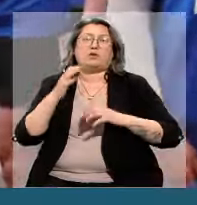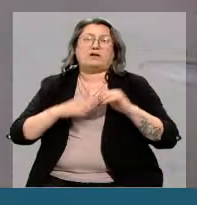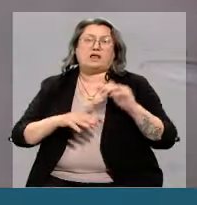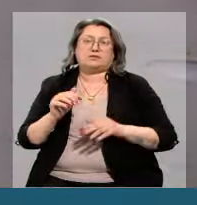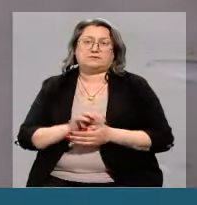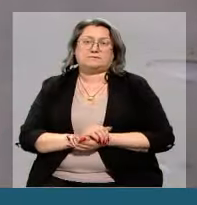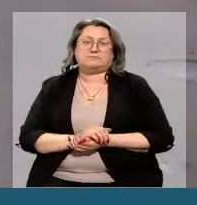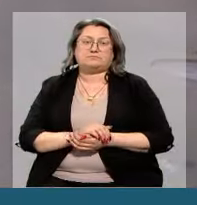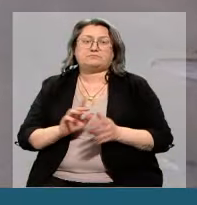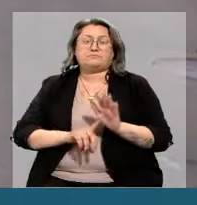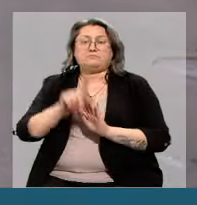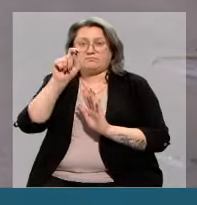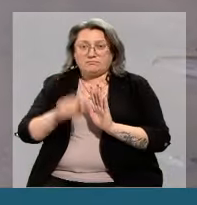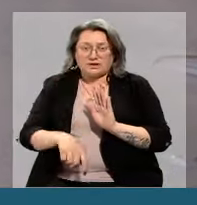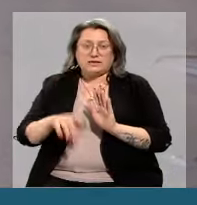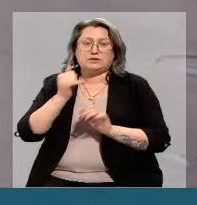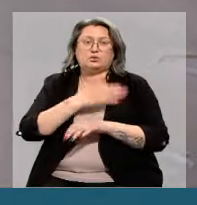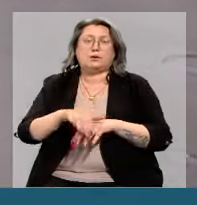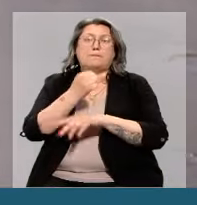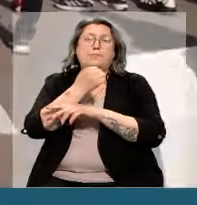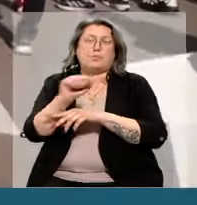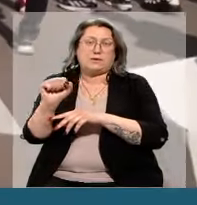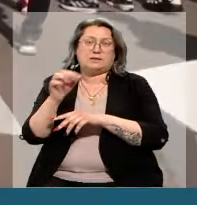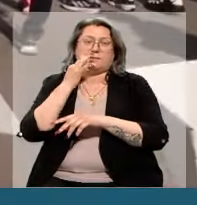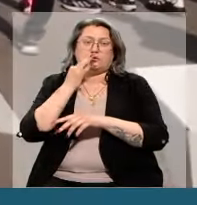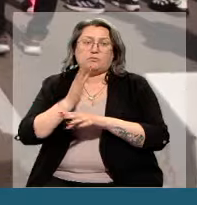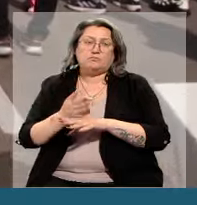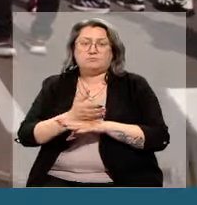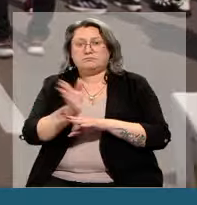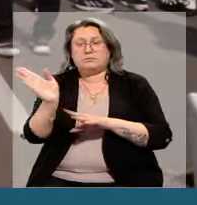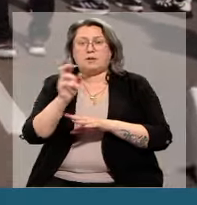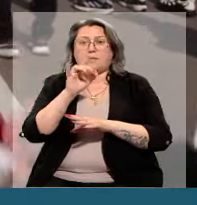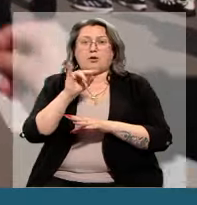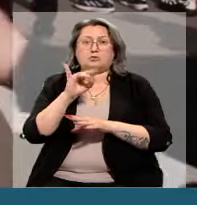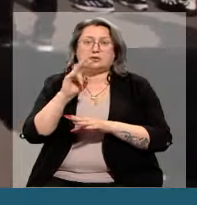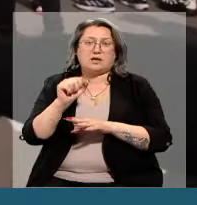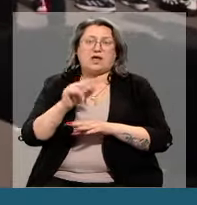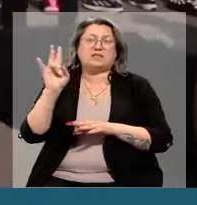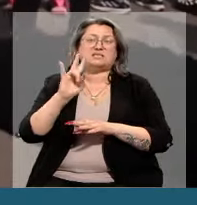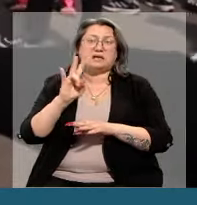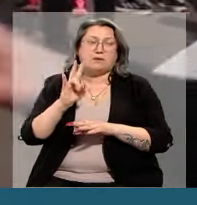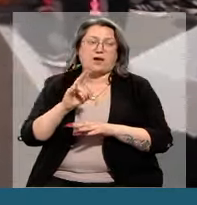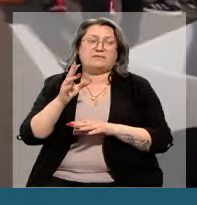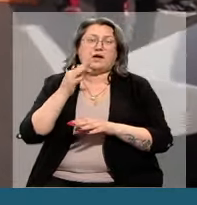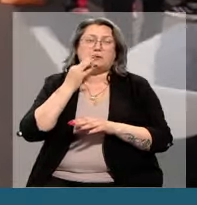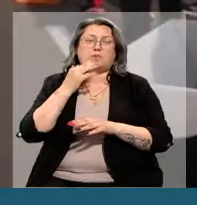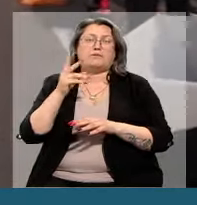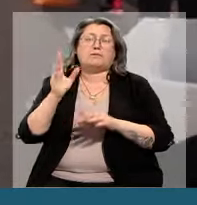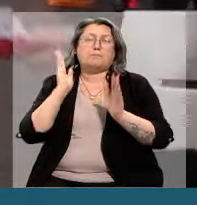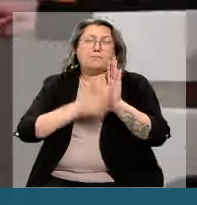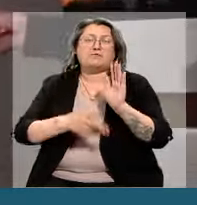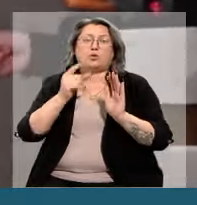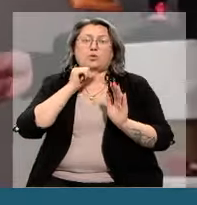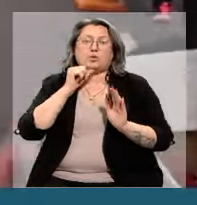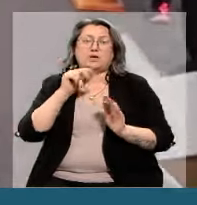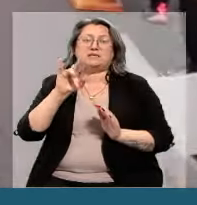класса. Стартуют участники с улицы Победы, затем поворачивают на Бородина, Назарбаева, минуя район 2-го Кустаная